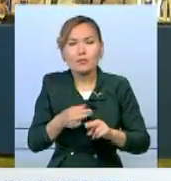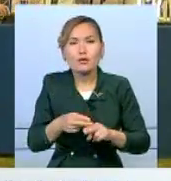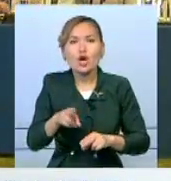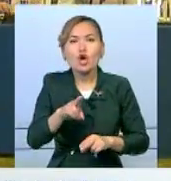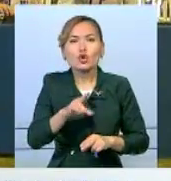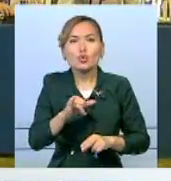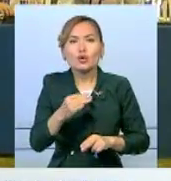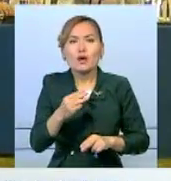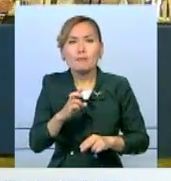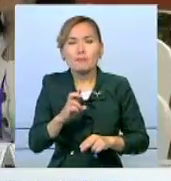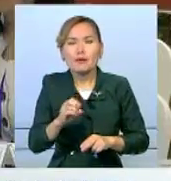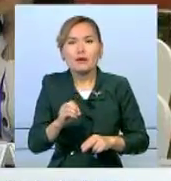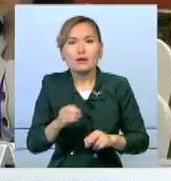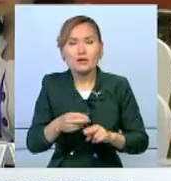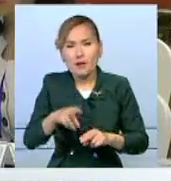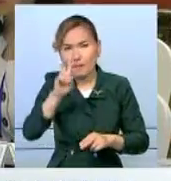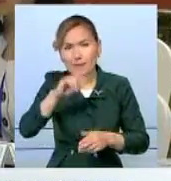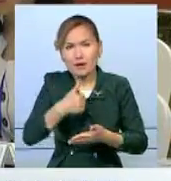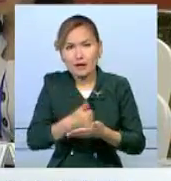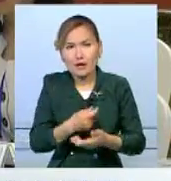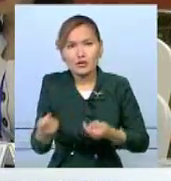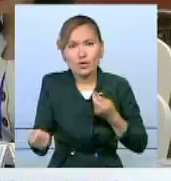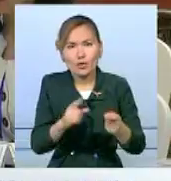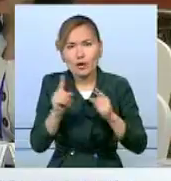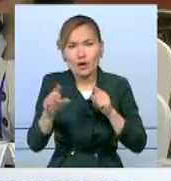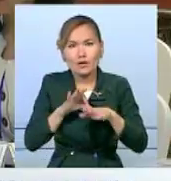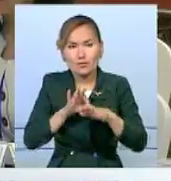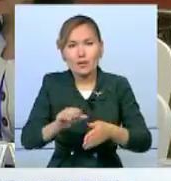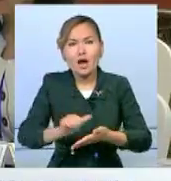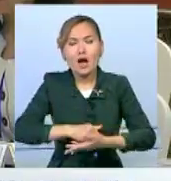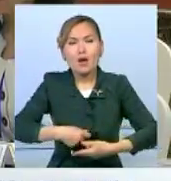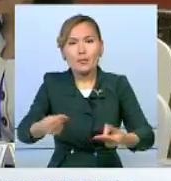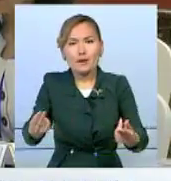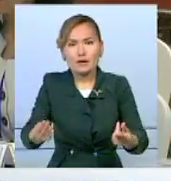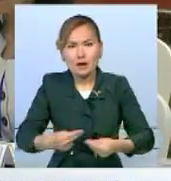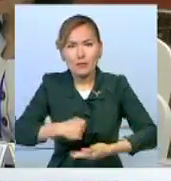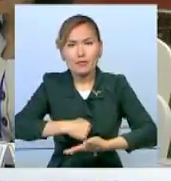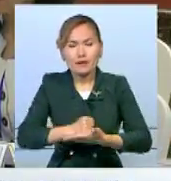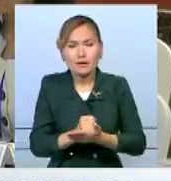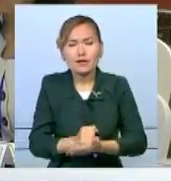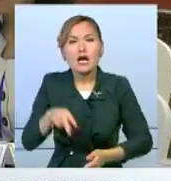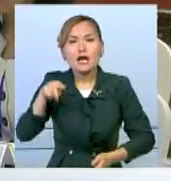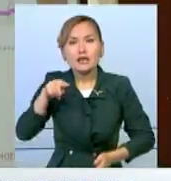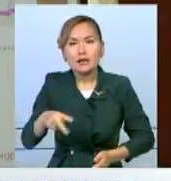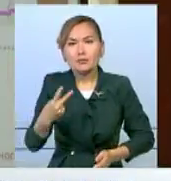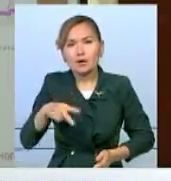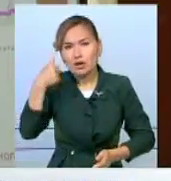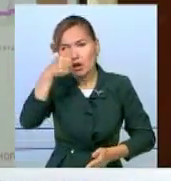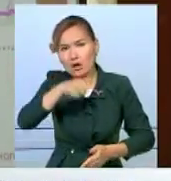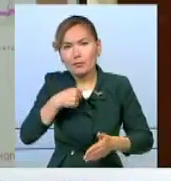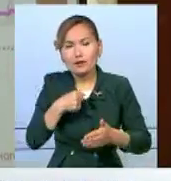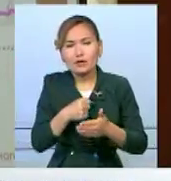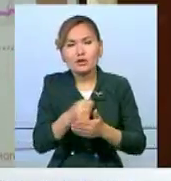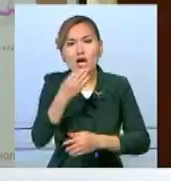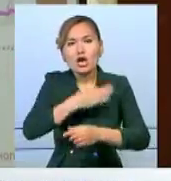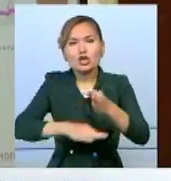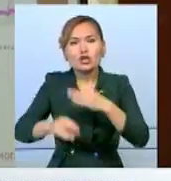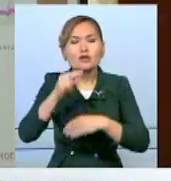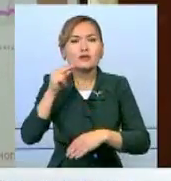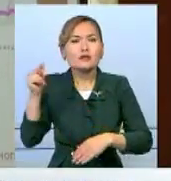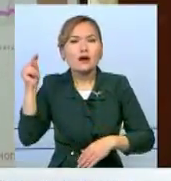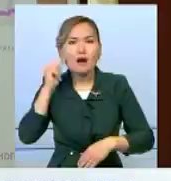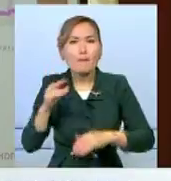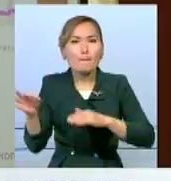Шанхай ынтымақтастық ұйымы мемлекет басшылары кеңесінің отырысында қол қойылған келісімге сәйкес 2020 жылға дейін Шығыс Қытайдан